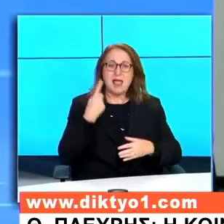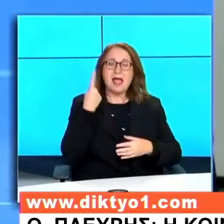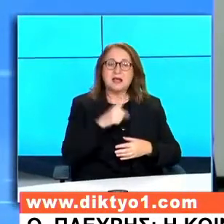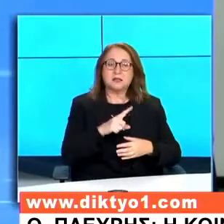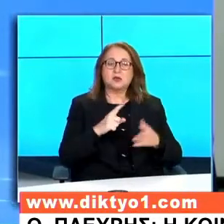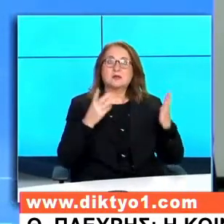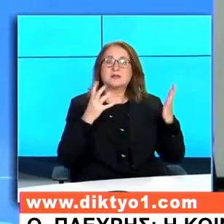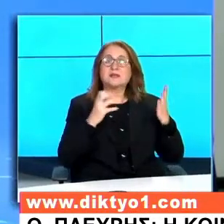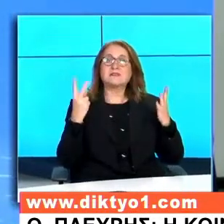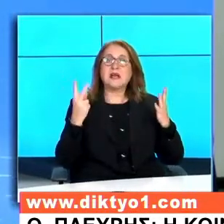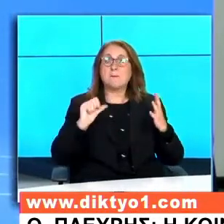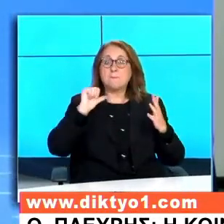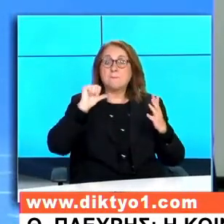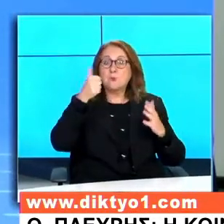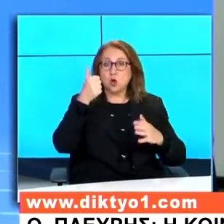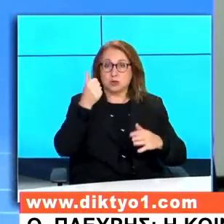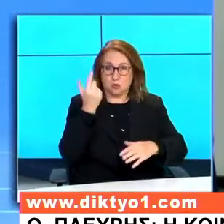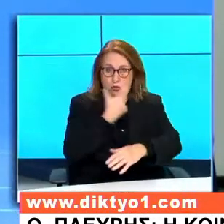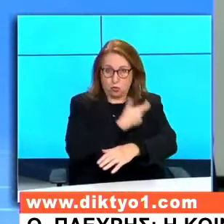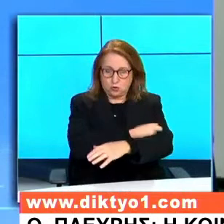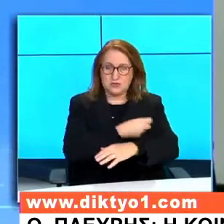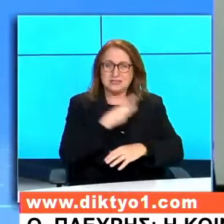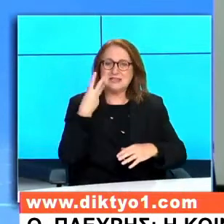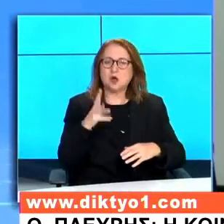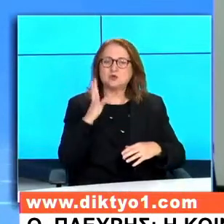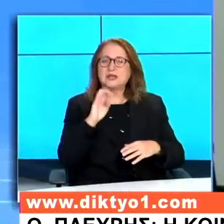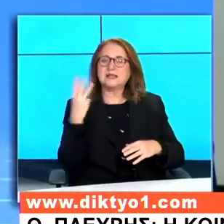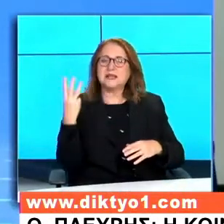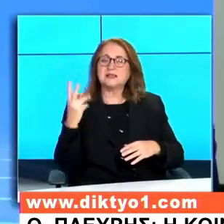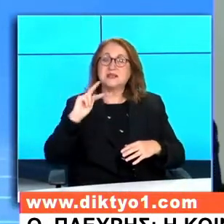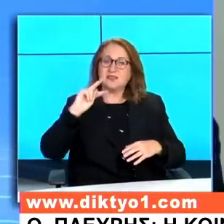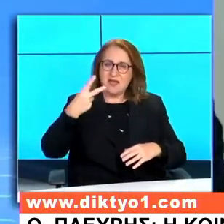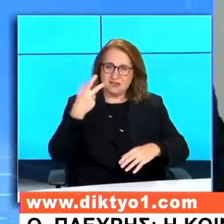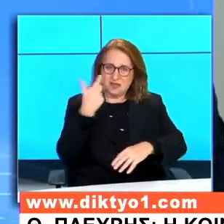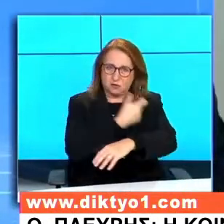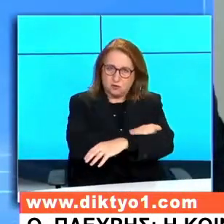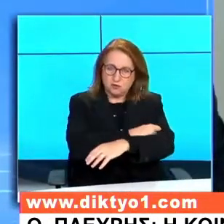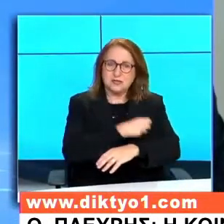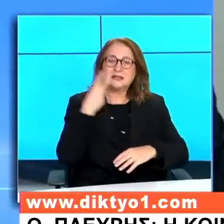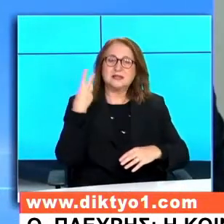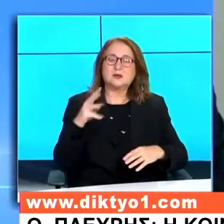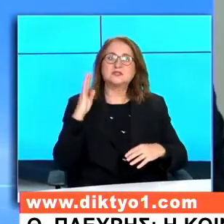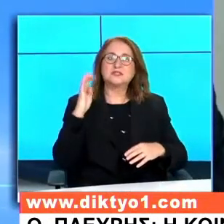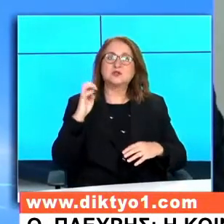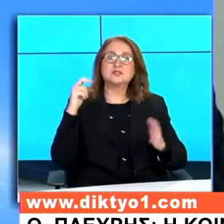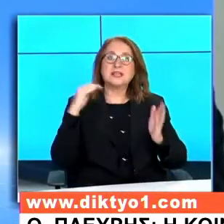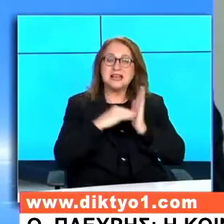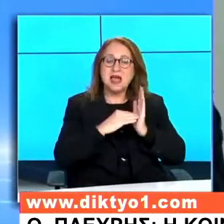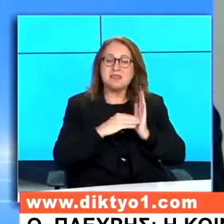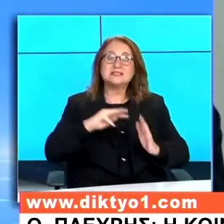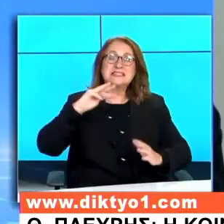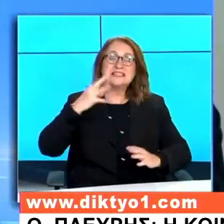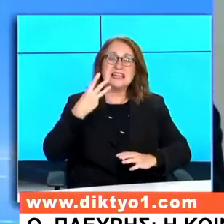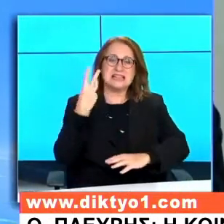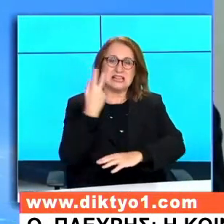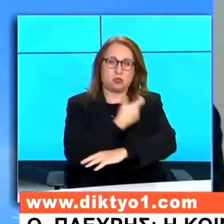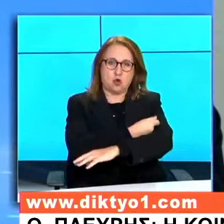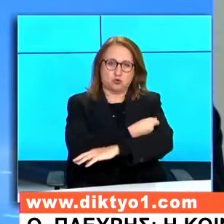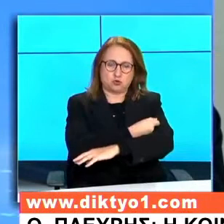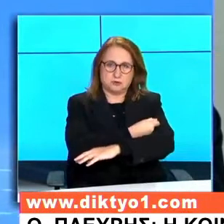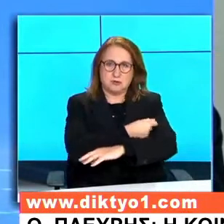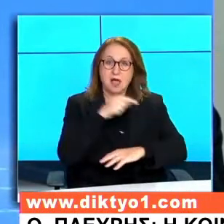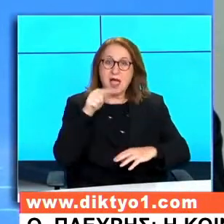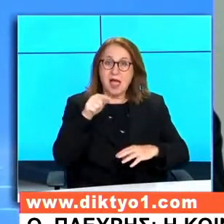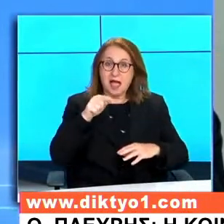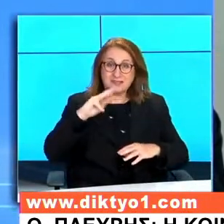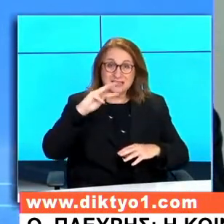δόση, οι 343 για δεύτερη δόση και οι 420.000 για την τρίτη δόση. Και ειδικά η τρίτη δόση, η οποία είναι